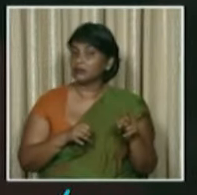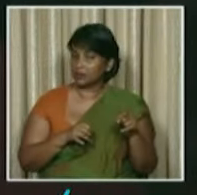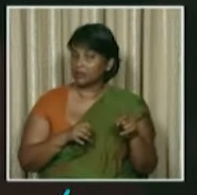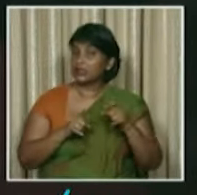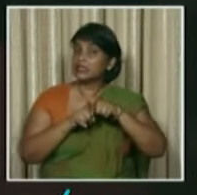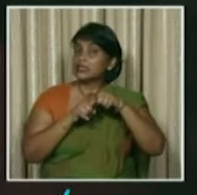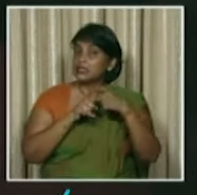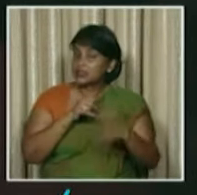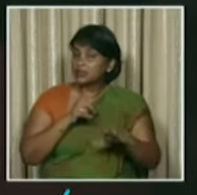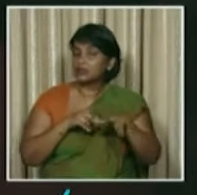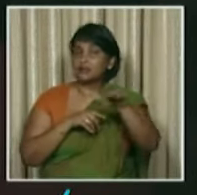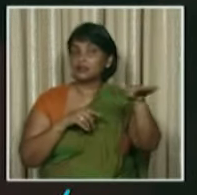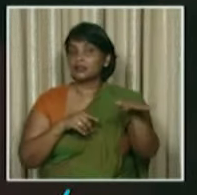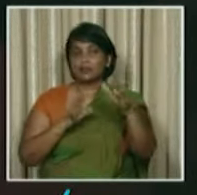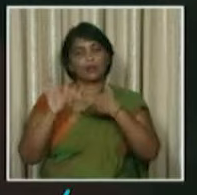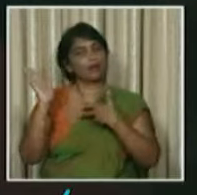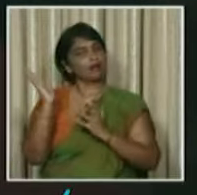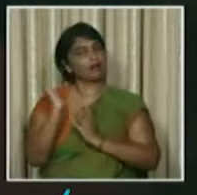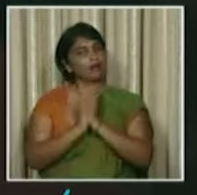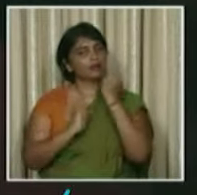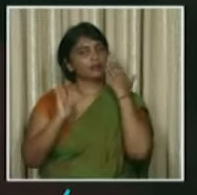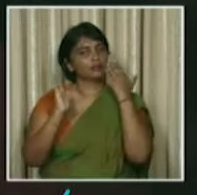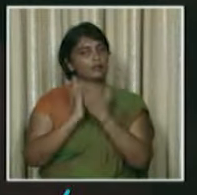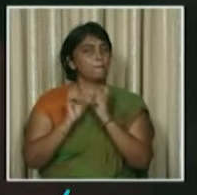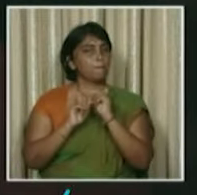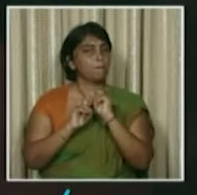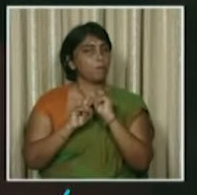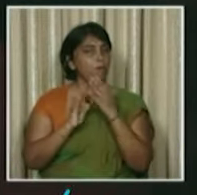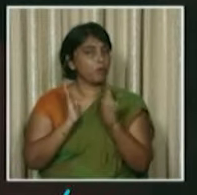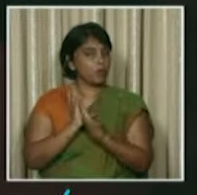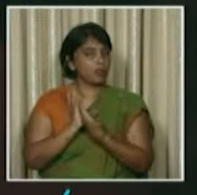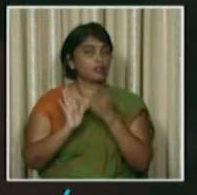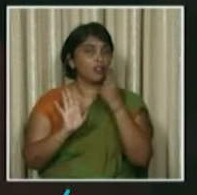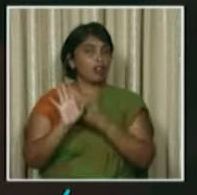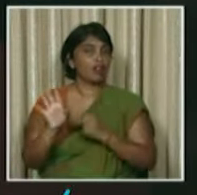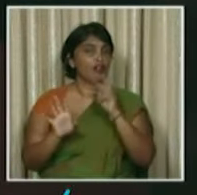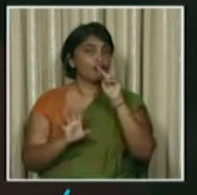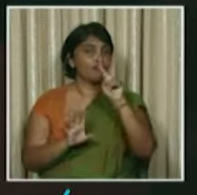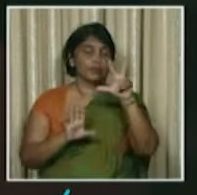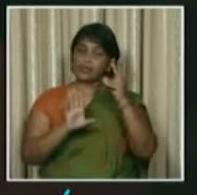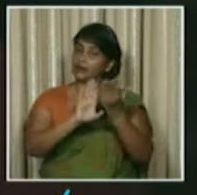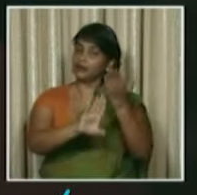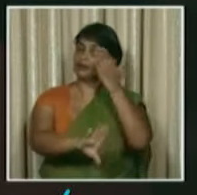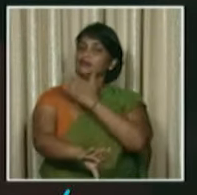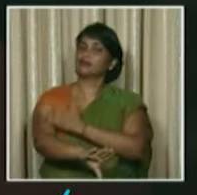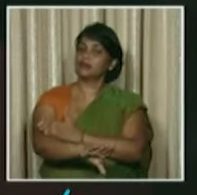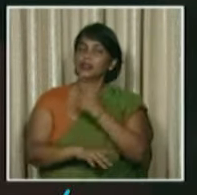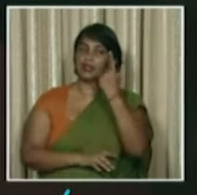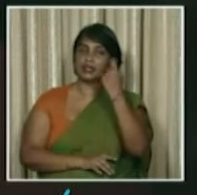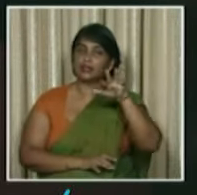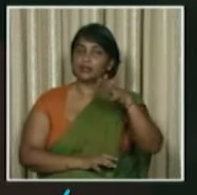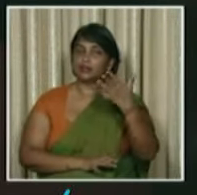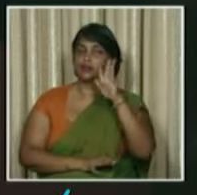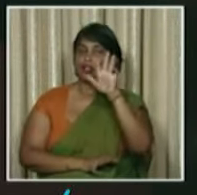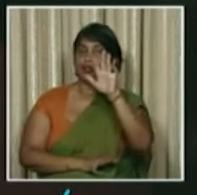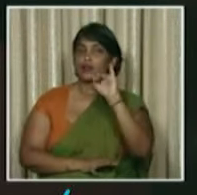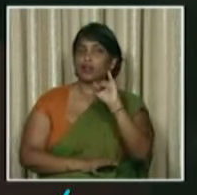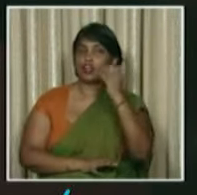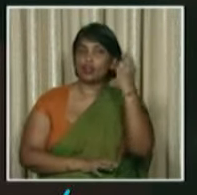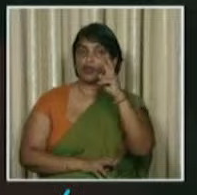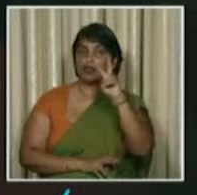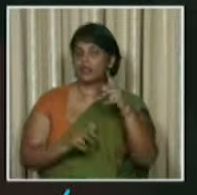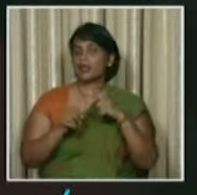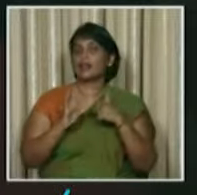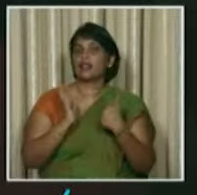ආබාධ සහිත ප්‍රජාවගේ අයිතිවාසිකම් සඳහා වූ පනත තියෙන්නේ මීට අවුරුදු 28කට පෙර 996 අංක 28